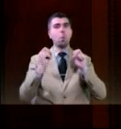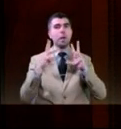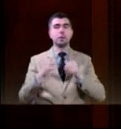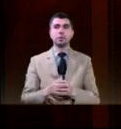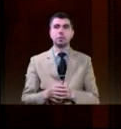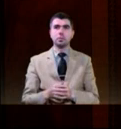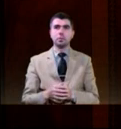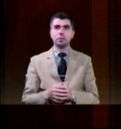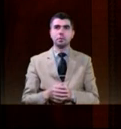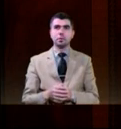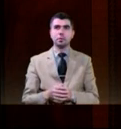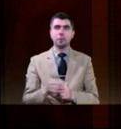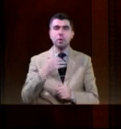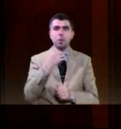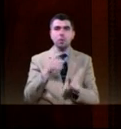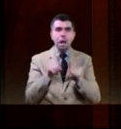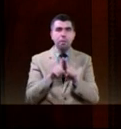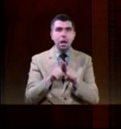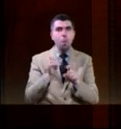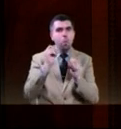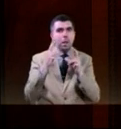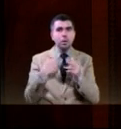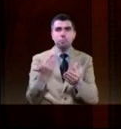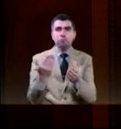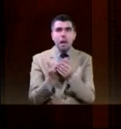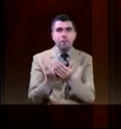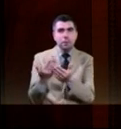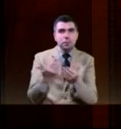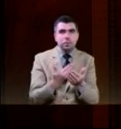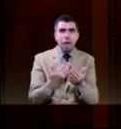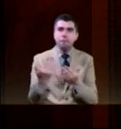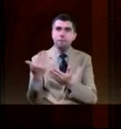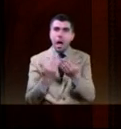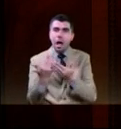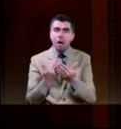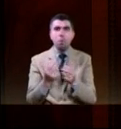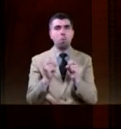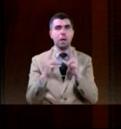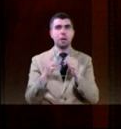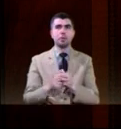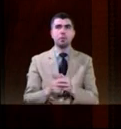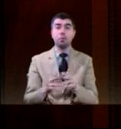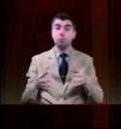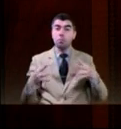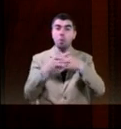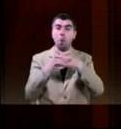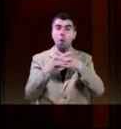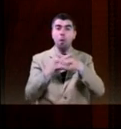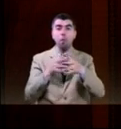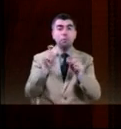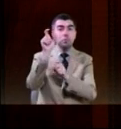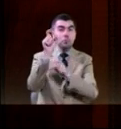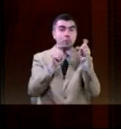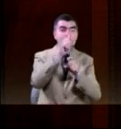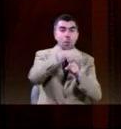نتيجة. وشو غنخسر أنا باش نطبقه؟ غادي يكون تكون هذه اللحظة ديال الإجماع الوطني باش يعرفوا